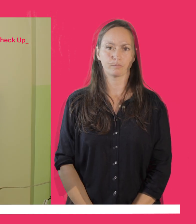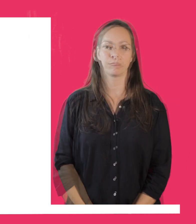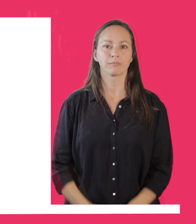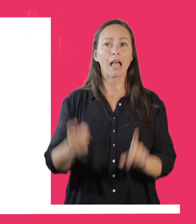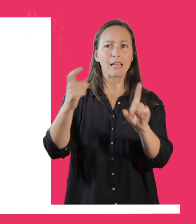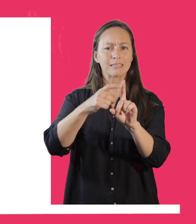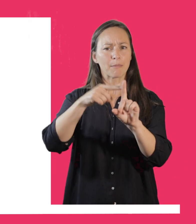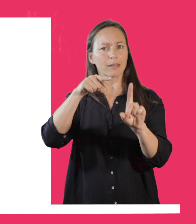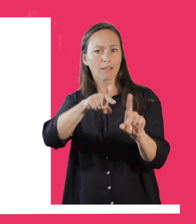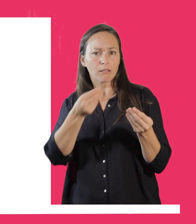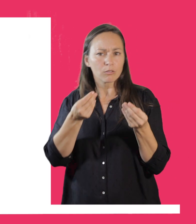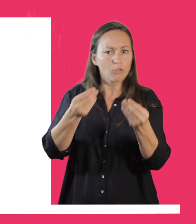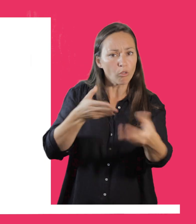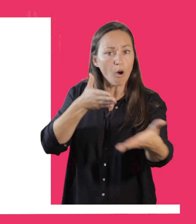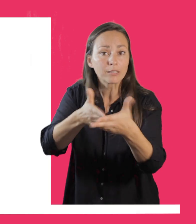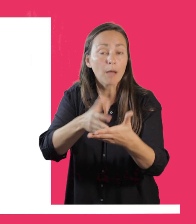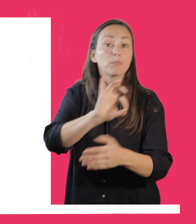diabète.